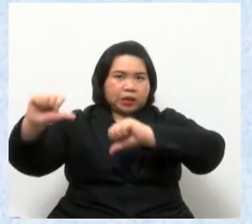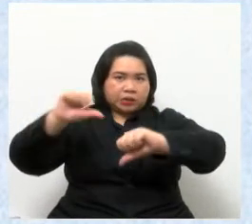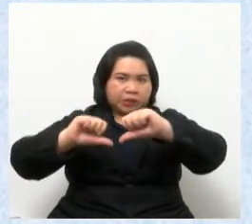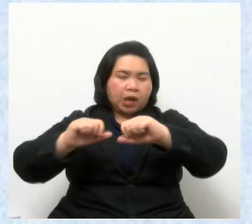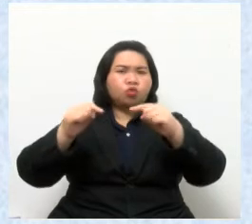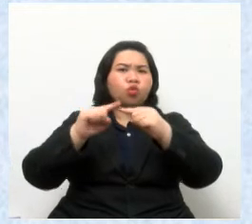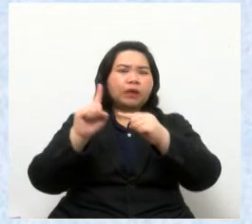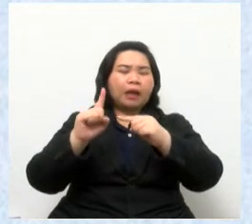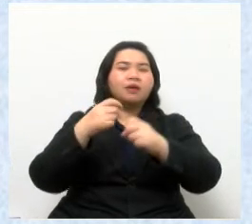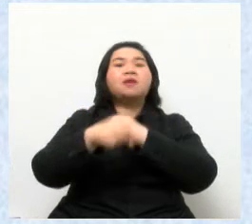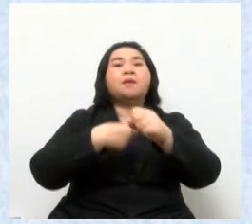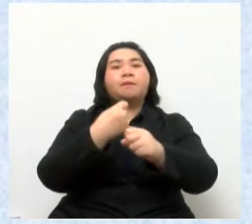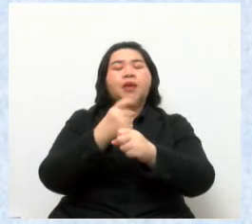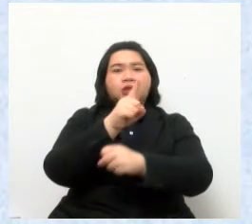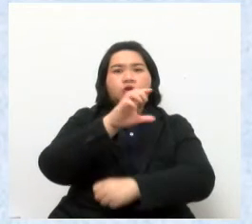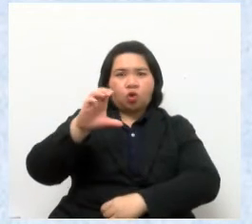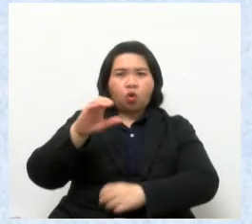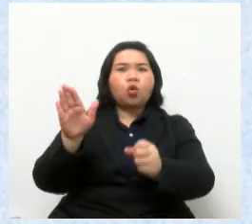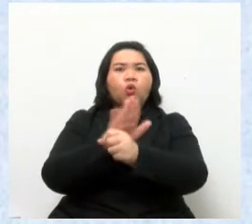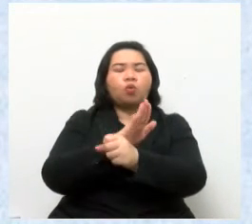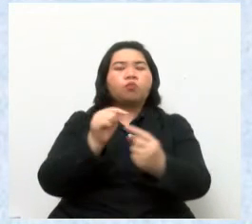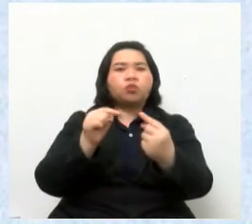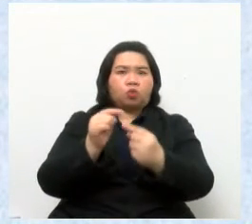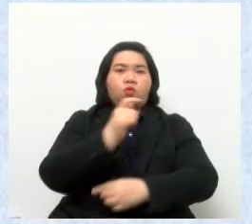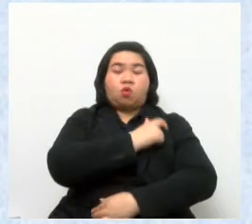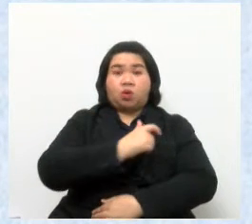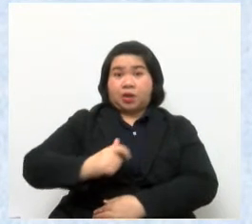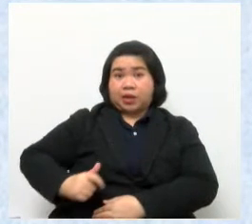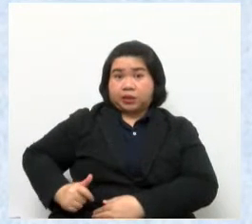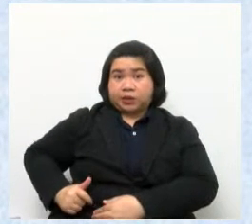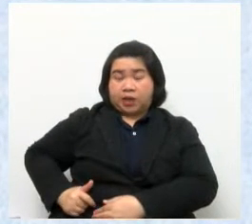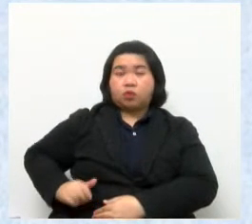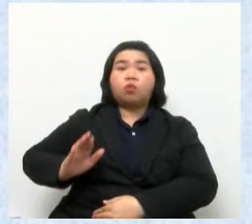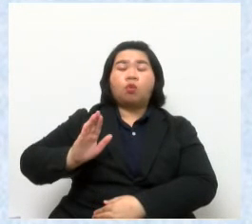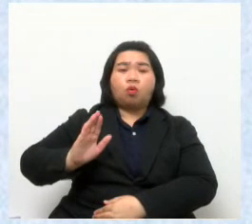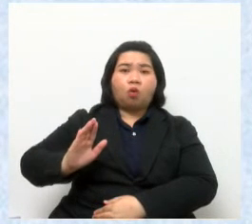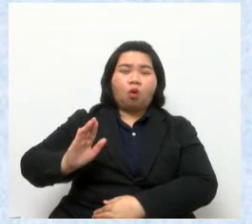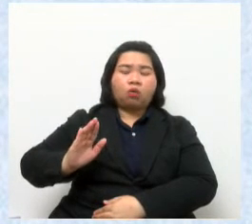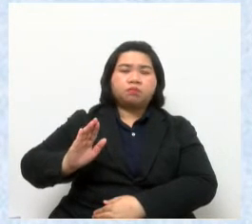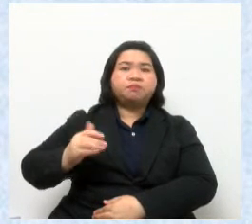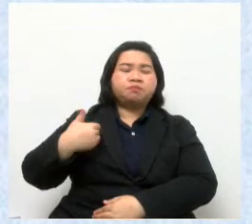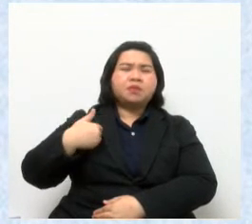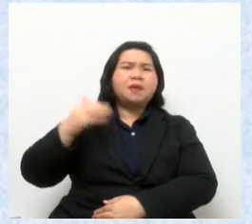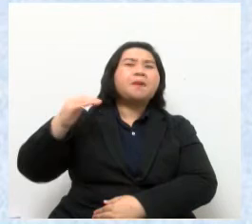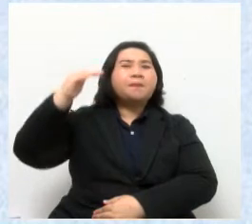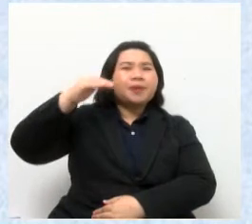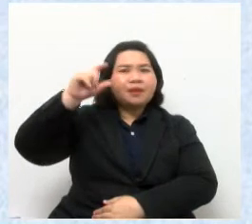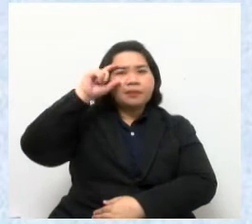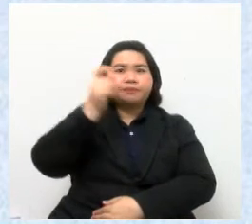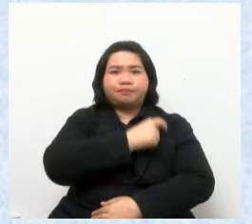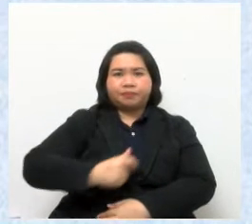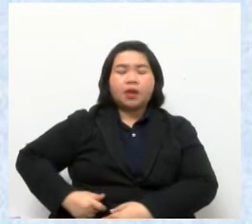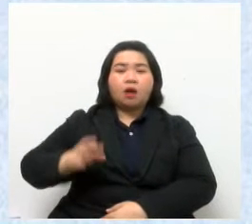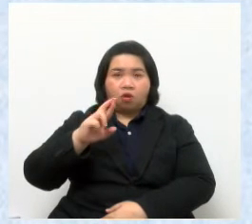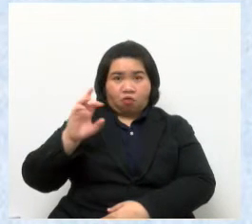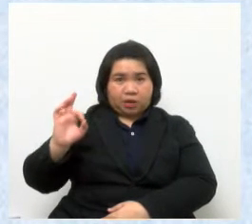องในวาระครบรอบ100ปีวันประสูติสมเด็จพระเจ้าพี่นางเธอเจ้าฟ้ากัลยาณิวัฒนากรมหลวงนราธิวาสรา